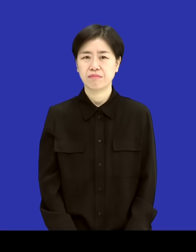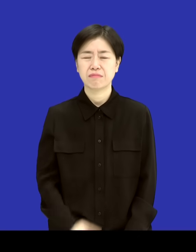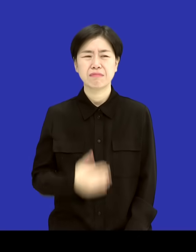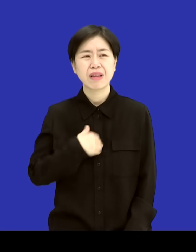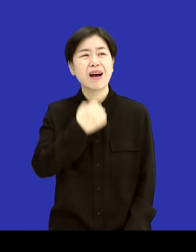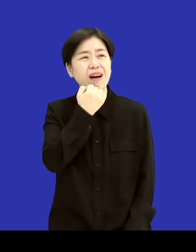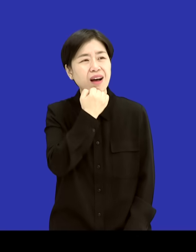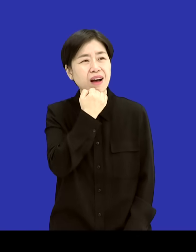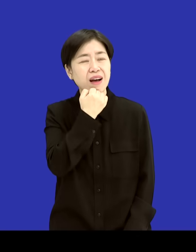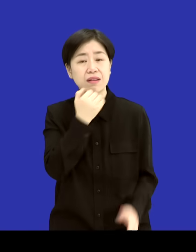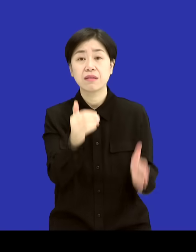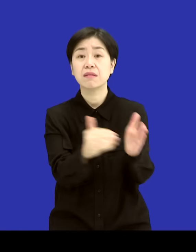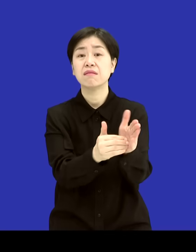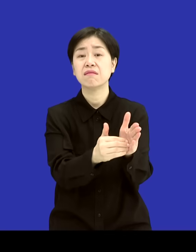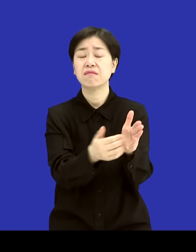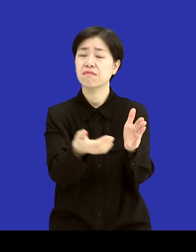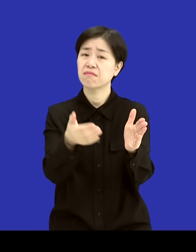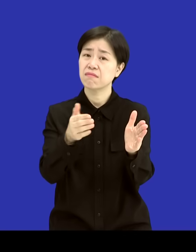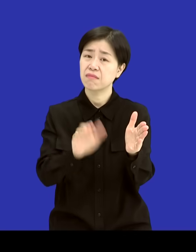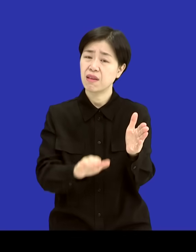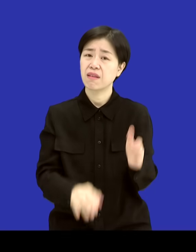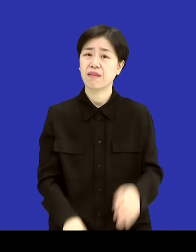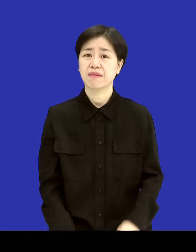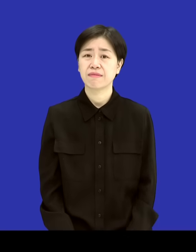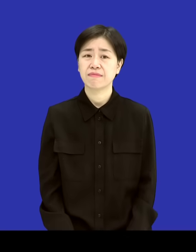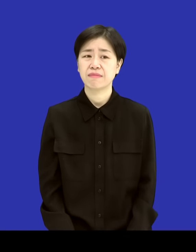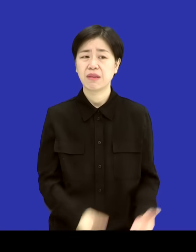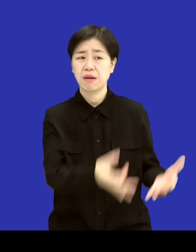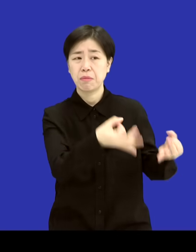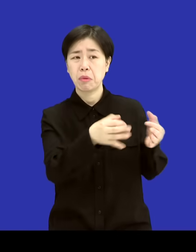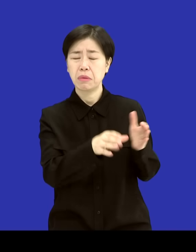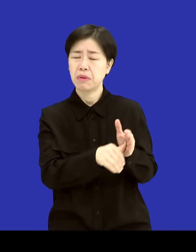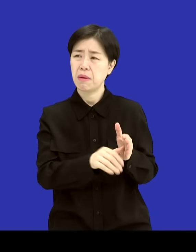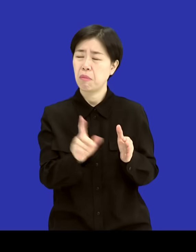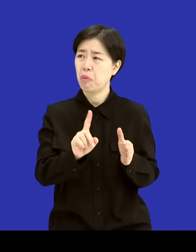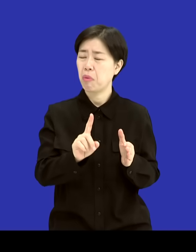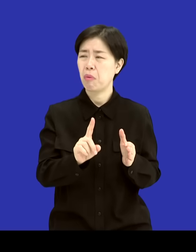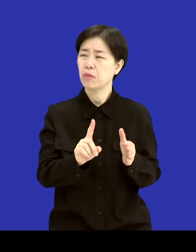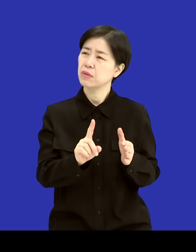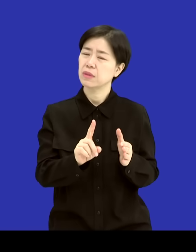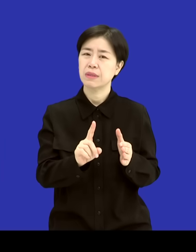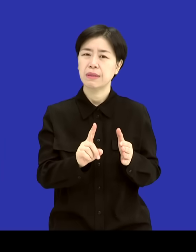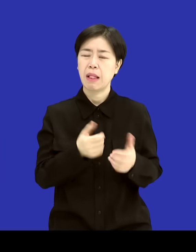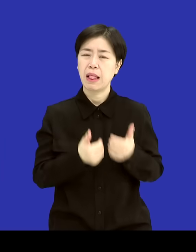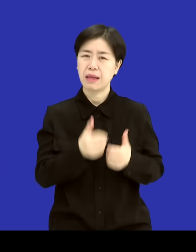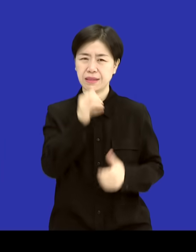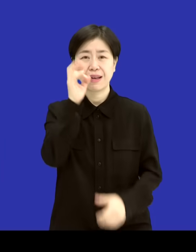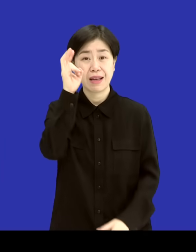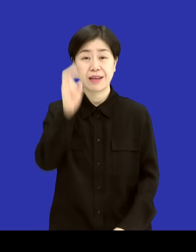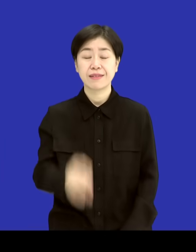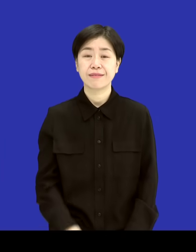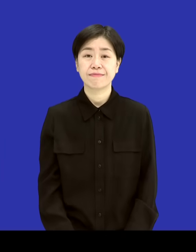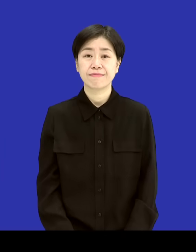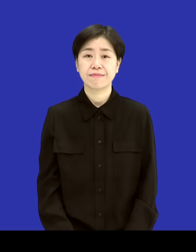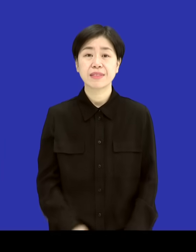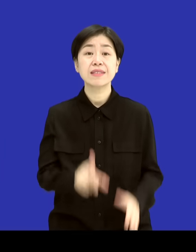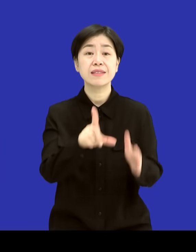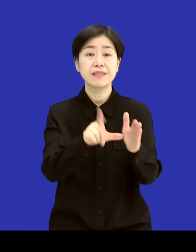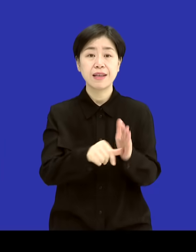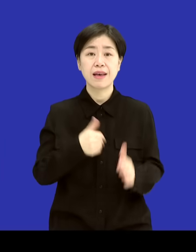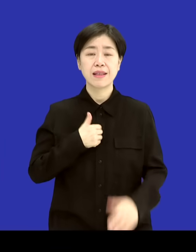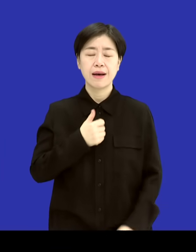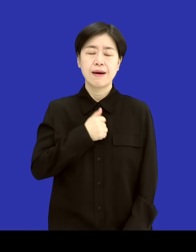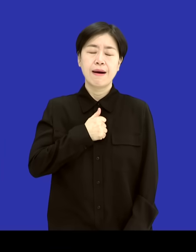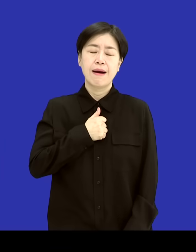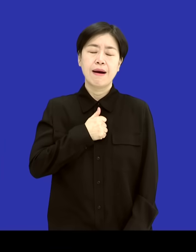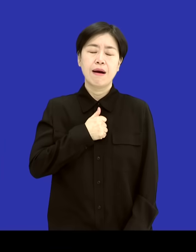그 친구들 그냥 신기하니까 그냥 그랬을 거라 생각을 하는데 그랬던 것들이 조금 제가 좀 자존감이 더